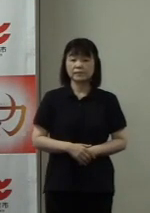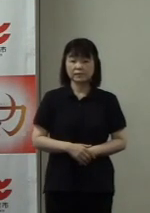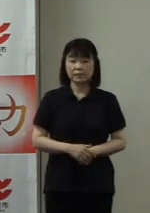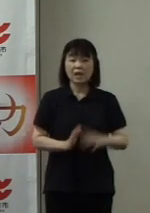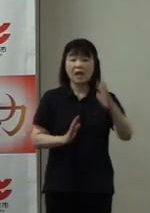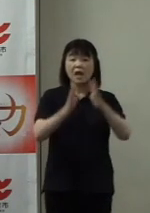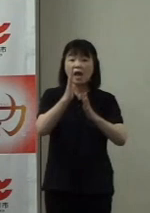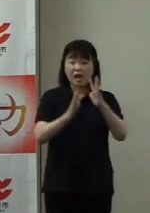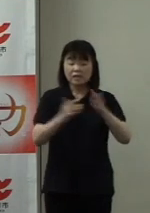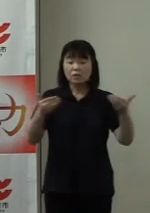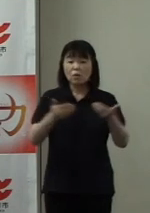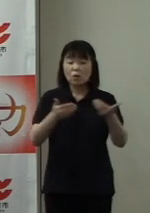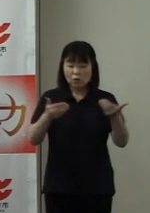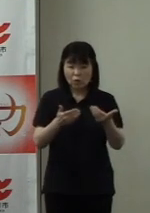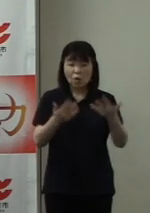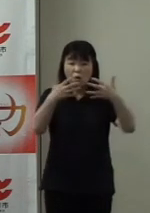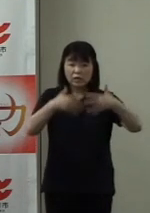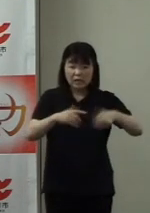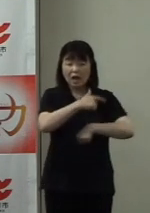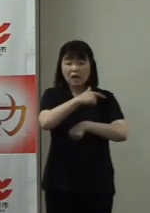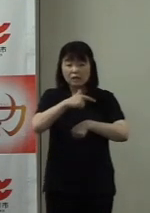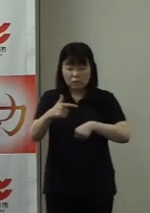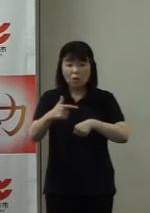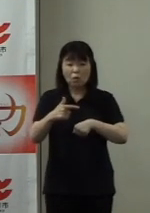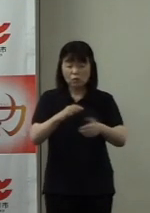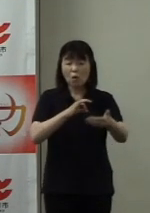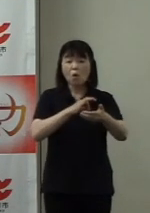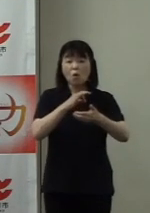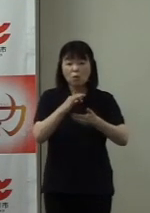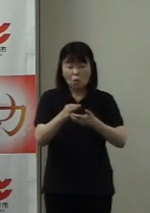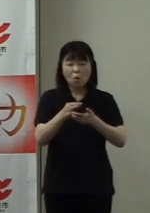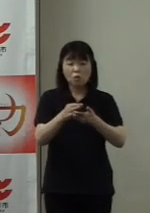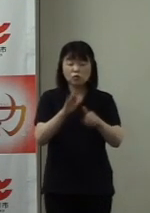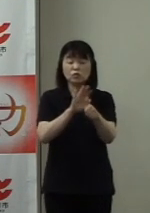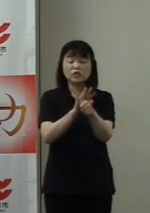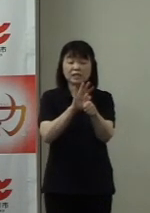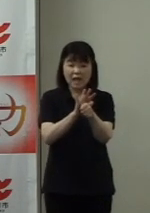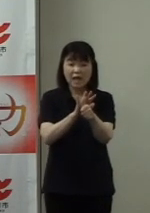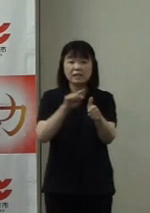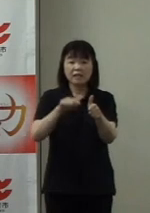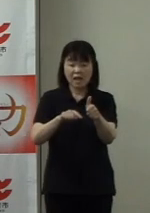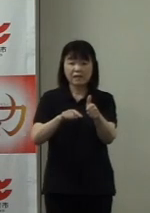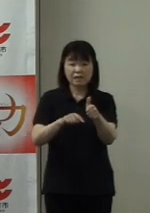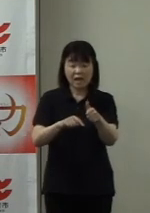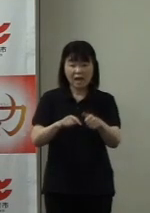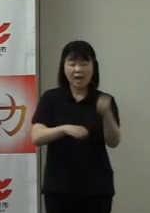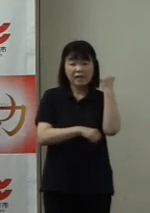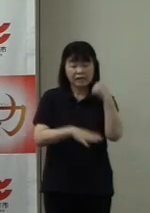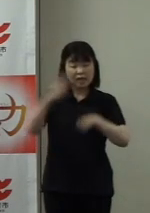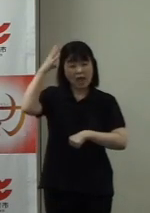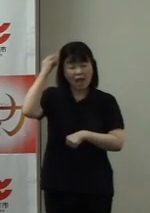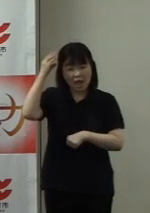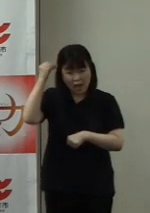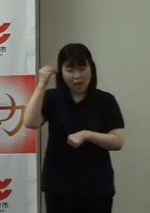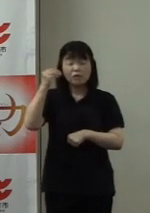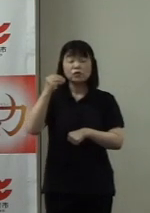林業用機械の購入支援ということで、これも原油価格や物価高騰に対応するための林業事業者に対する